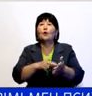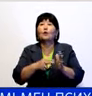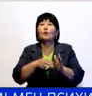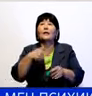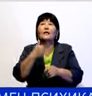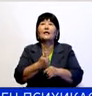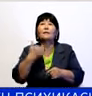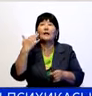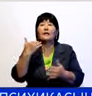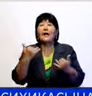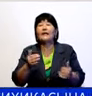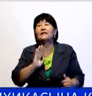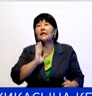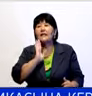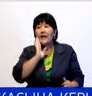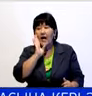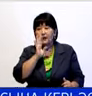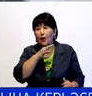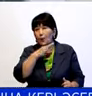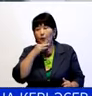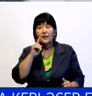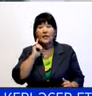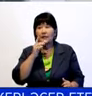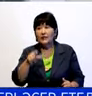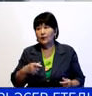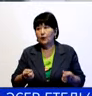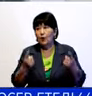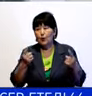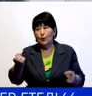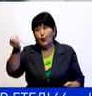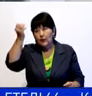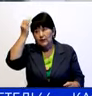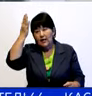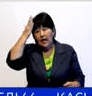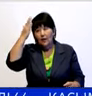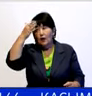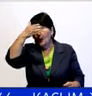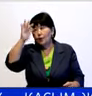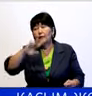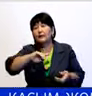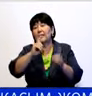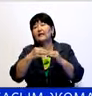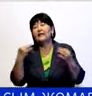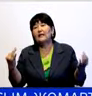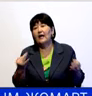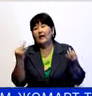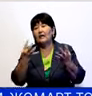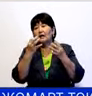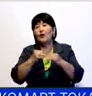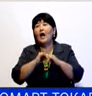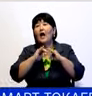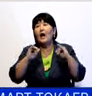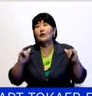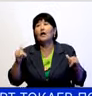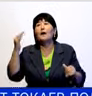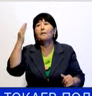мақсаты бұл қазіргі таңда көптеген жастарды үлкен зиялыларымызды ұмытпас үшін және де керісінше қызығушылығын арттыру үшін